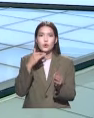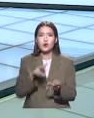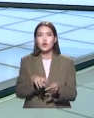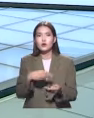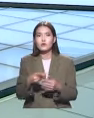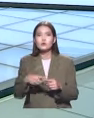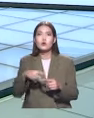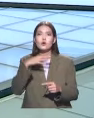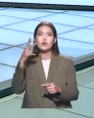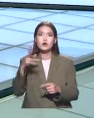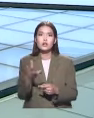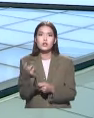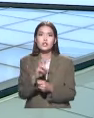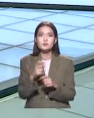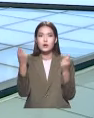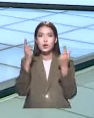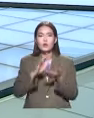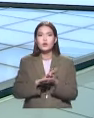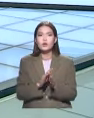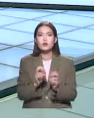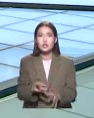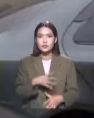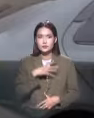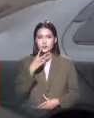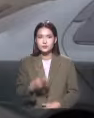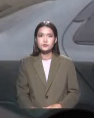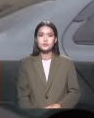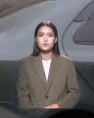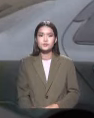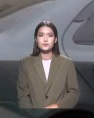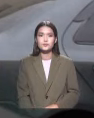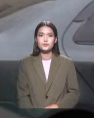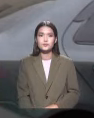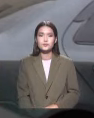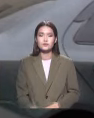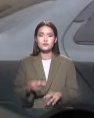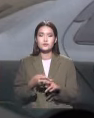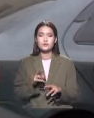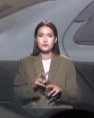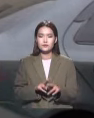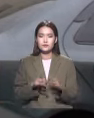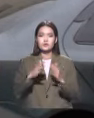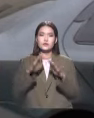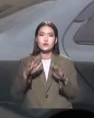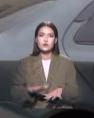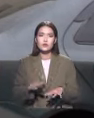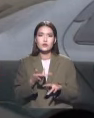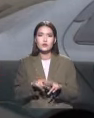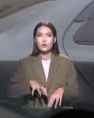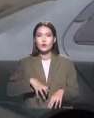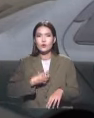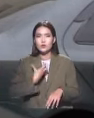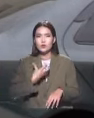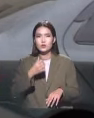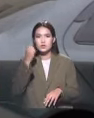тұрған екі көпқабатты үйге барып жағдайды көріп қайтты. Мына менің артымда тұрған үй өте қорқынышты. Шынымды